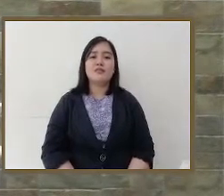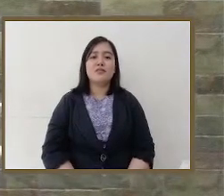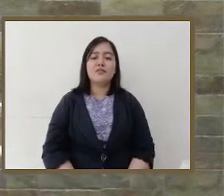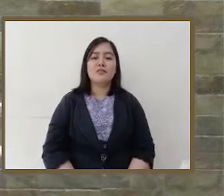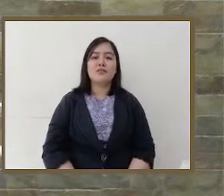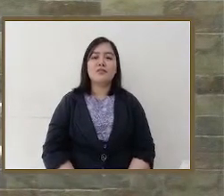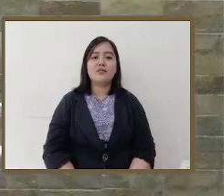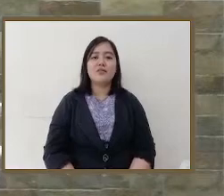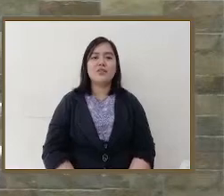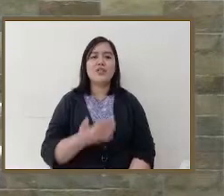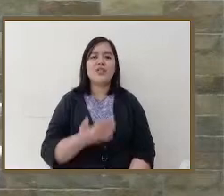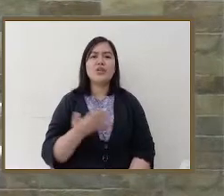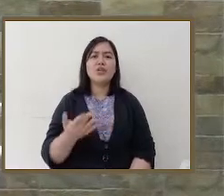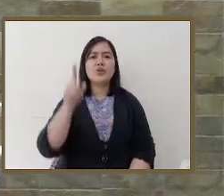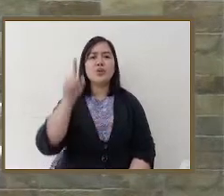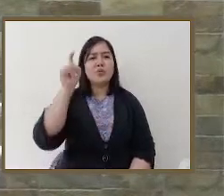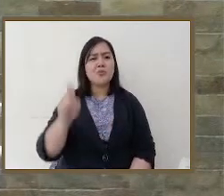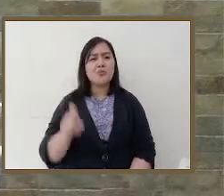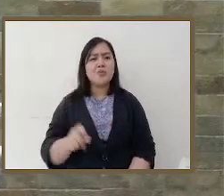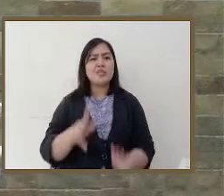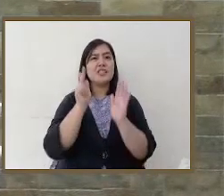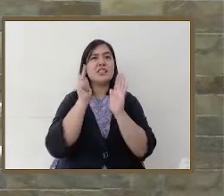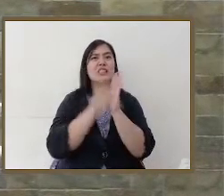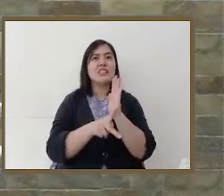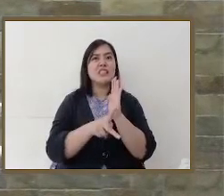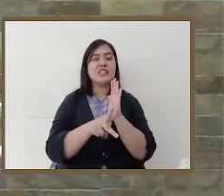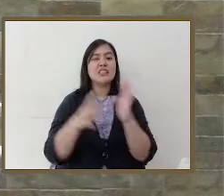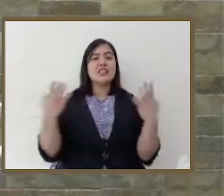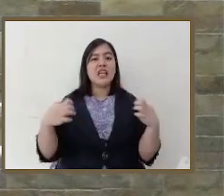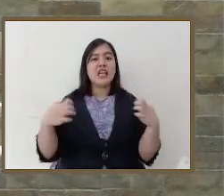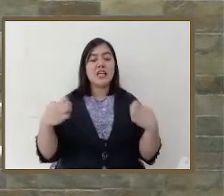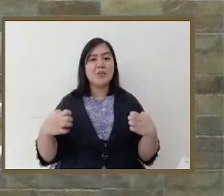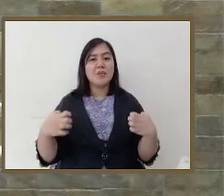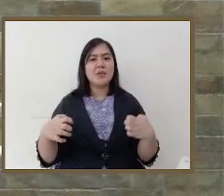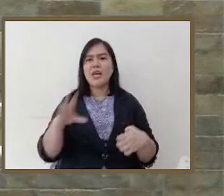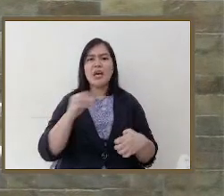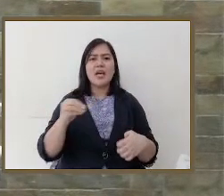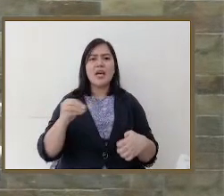You're supposed to kill the enemy and not your own soldier.